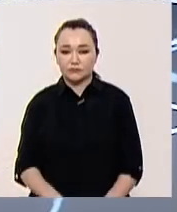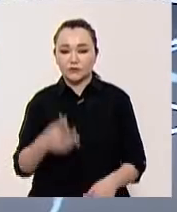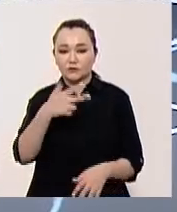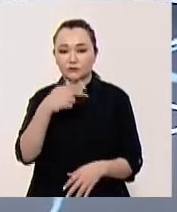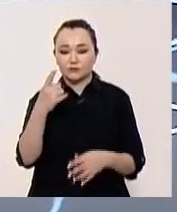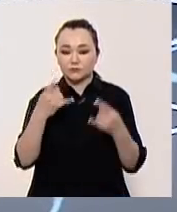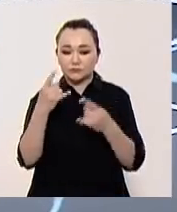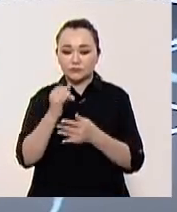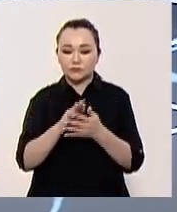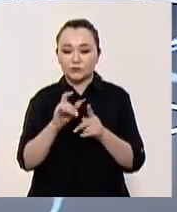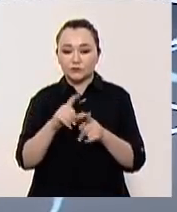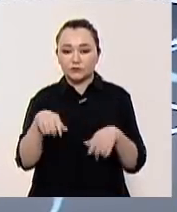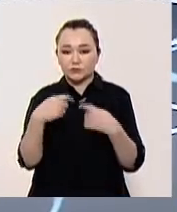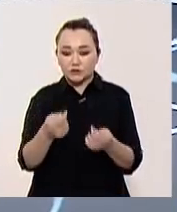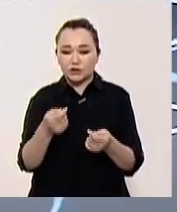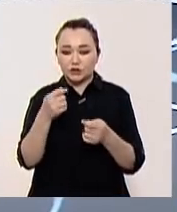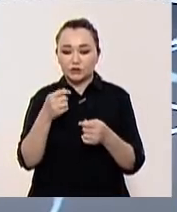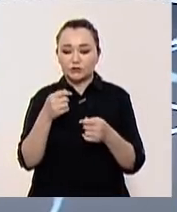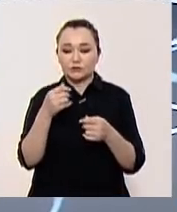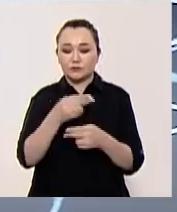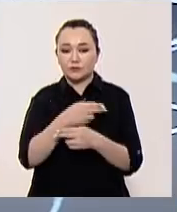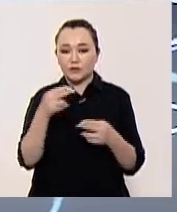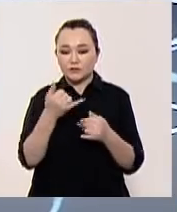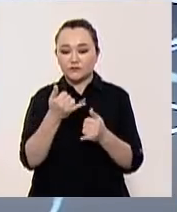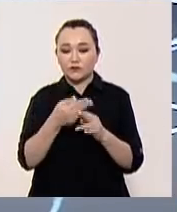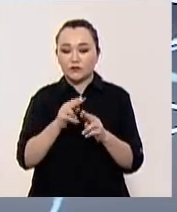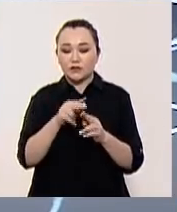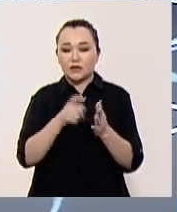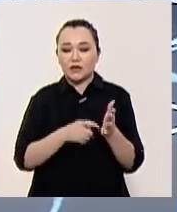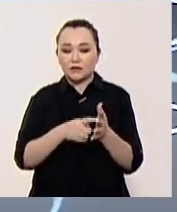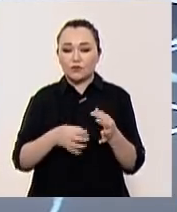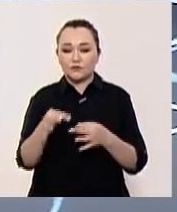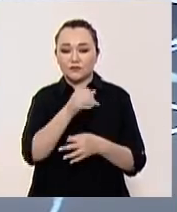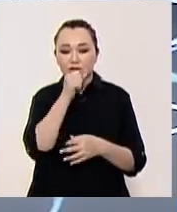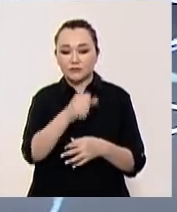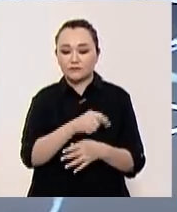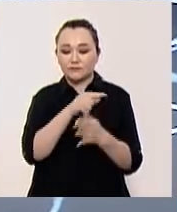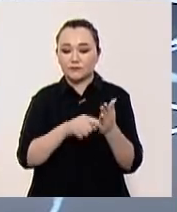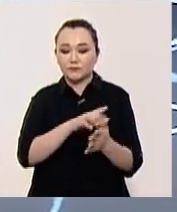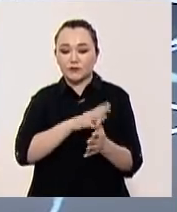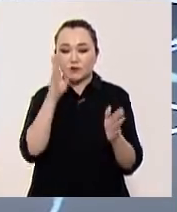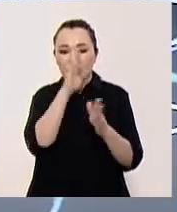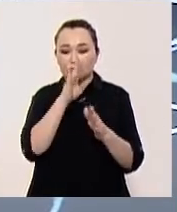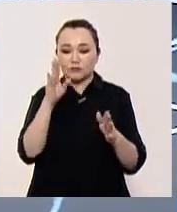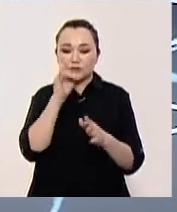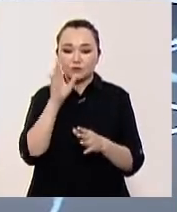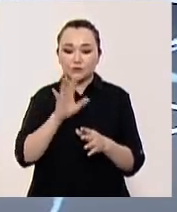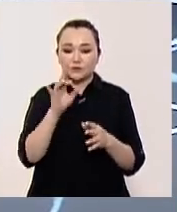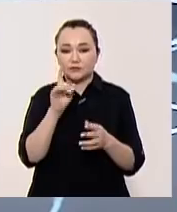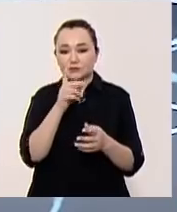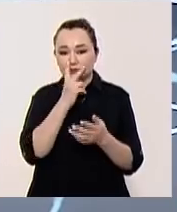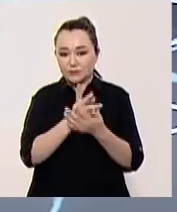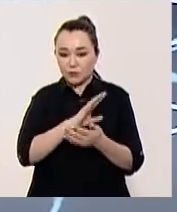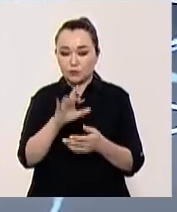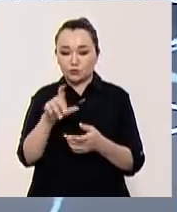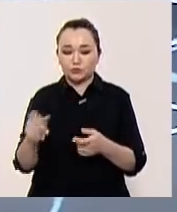31-ші арнаның сөзсізде жобасы бүгін Қарағанды облысының тұрғындарына микрофон ұсынды. Ауыр айының қолайсыздығына қарамастан тұрғындар арыз